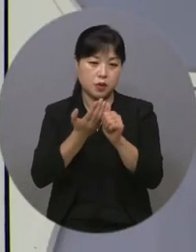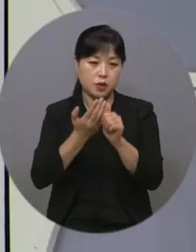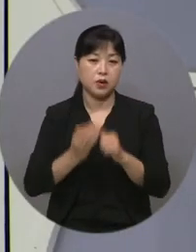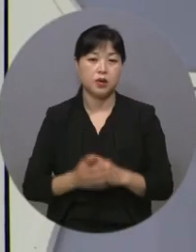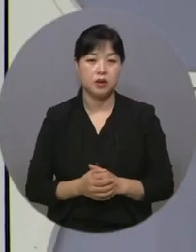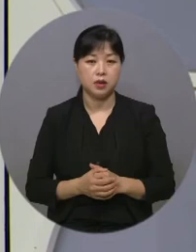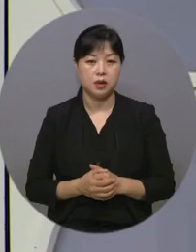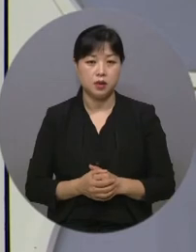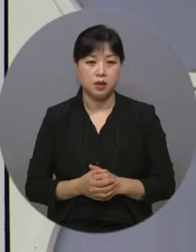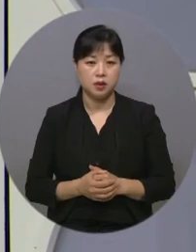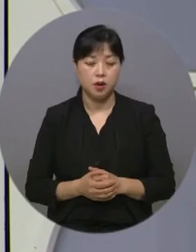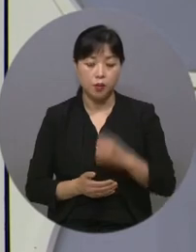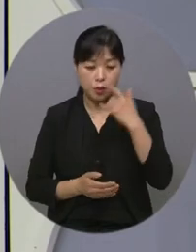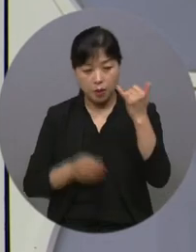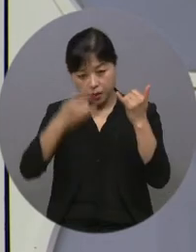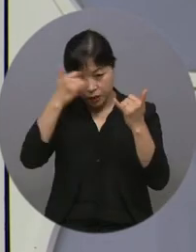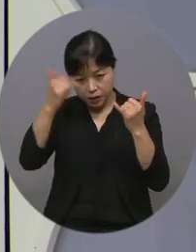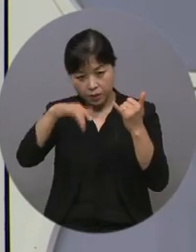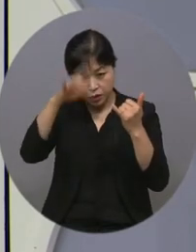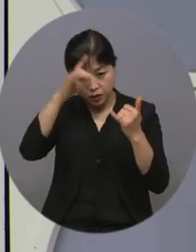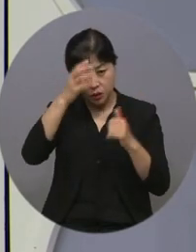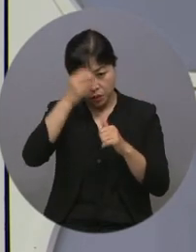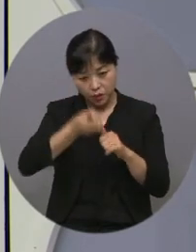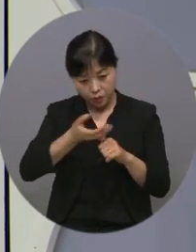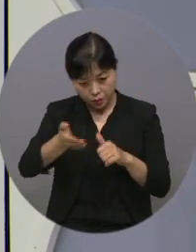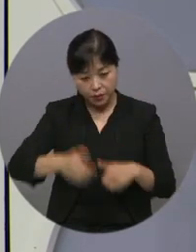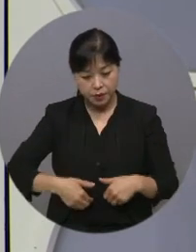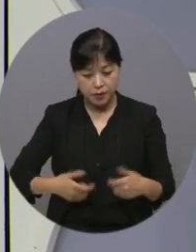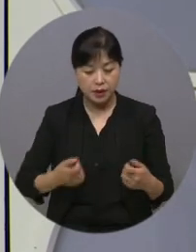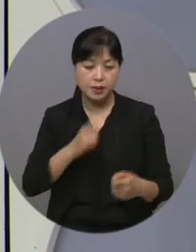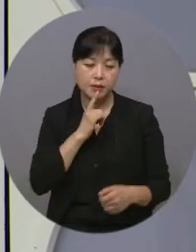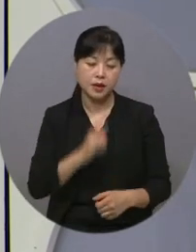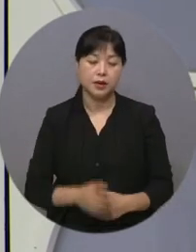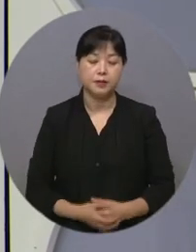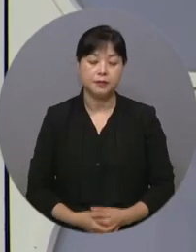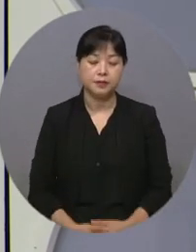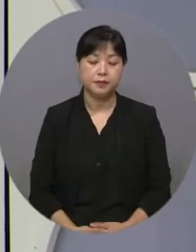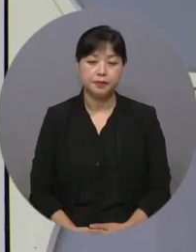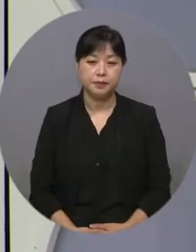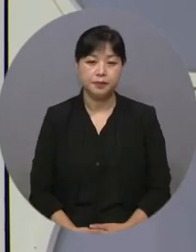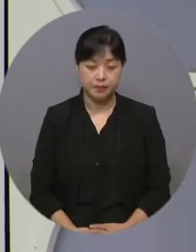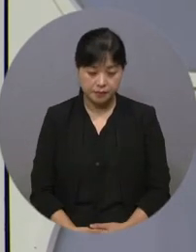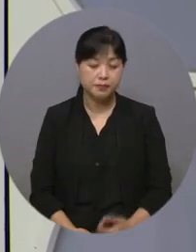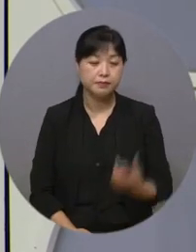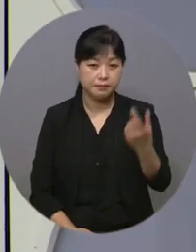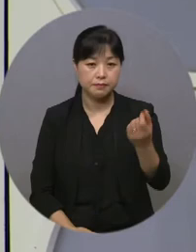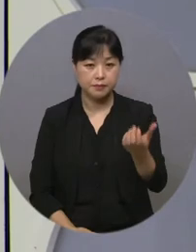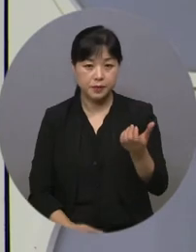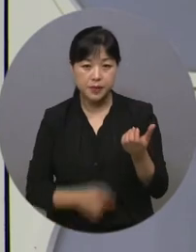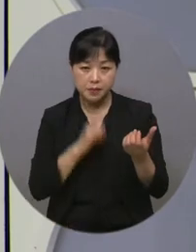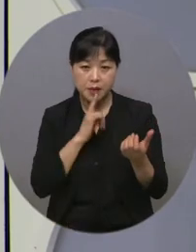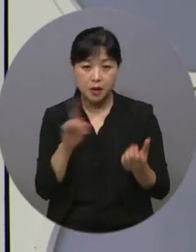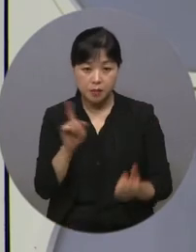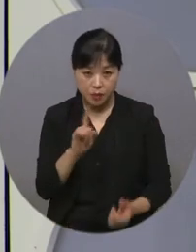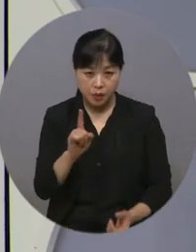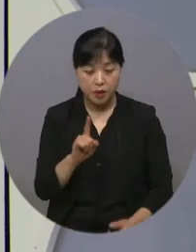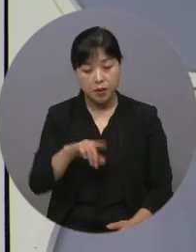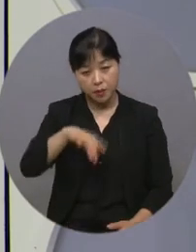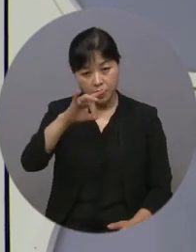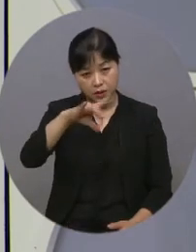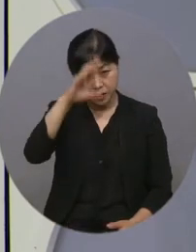모범을 보여주는 것을 지금 지적하시는 것 같아요. 그렇죠. 그게 아까 말씀하신 솔선수범에서